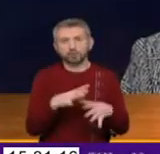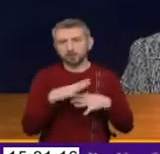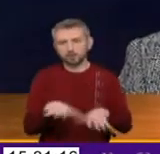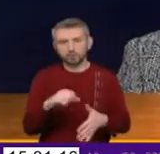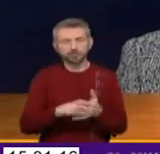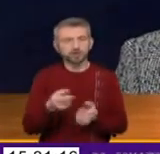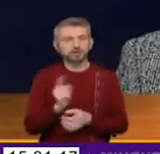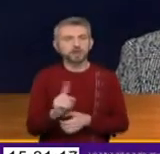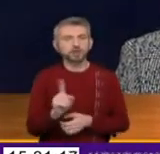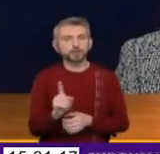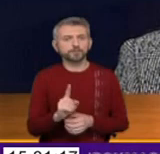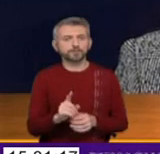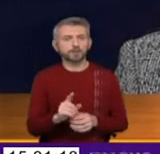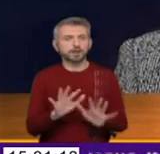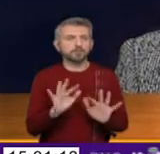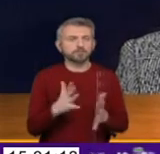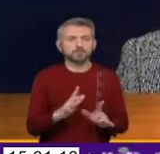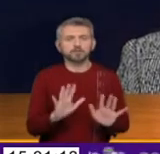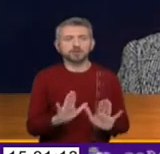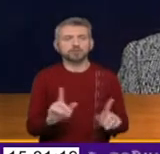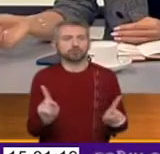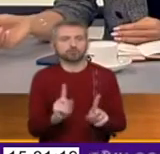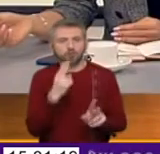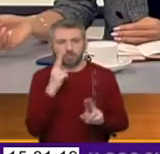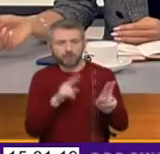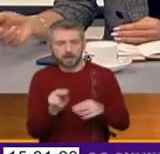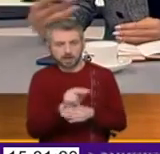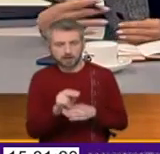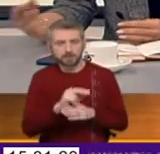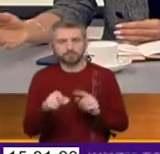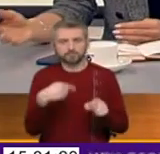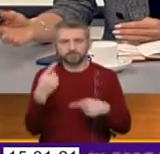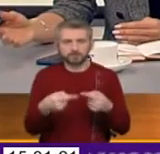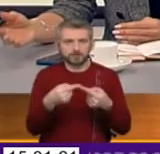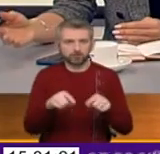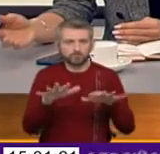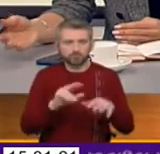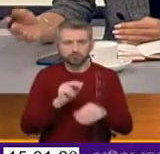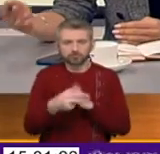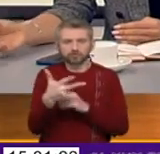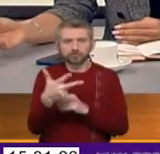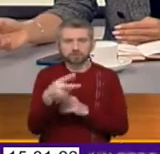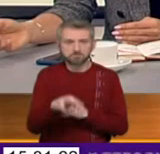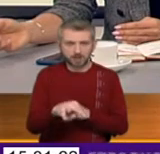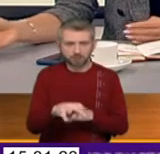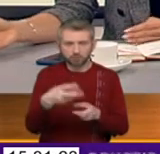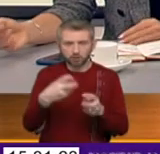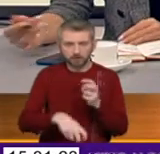те, що тільки щось там десь залатали, вже в наступному місці за 3 метри вже прорив, і